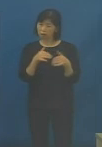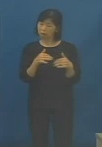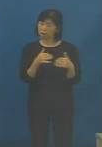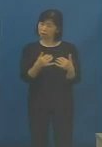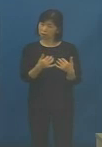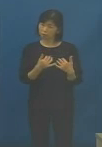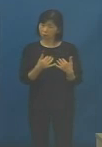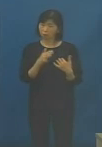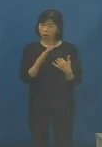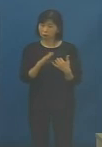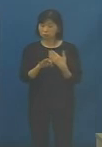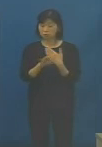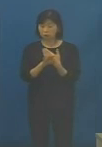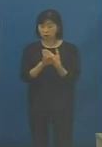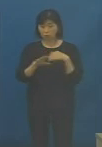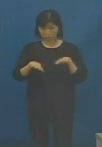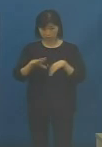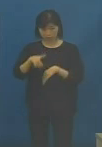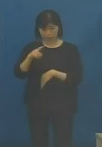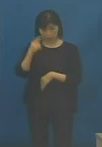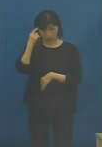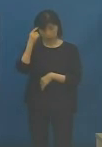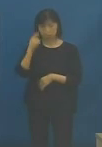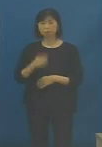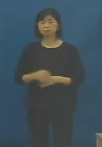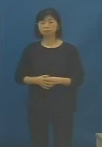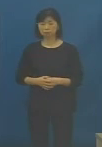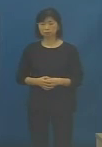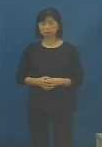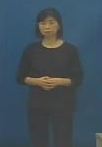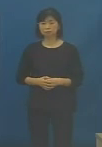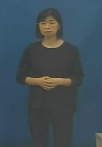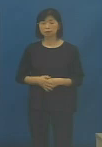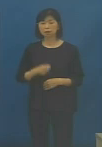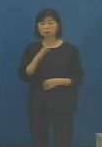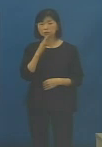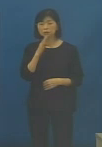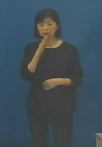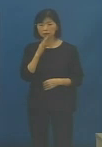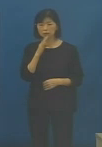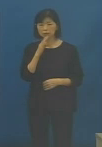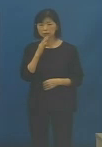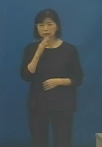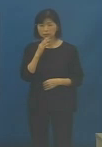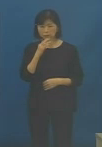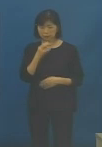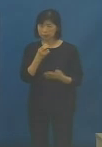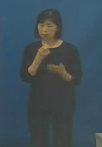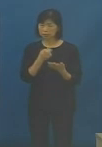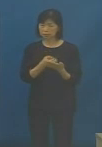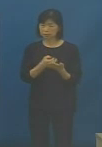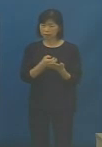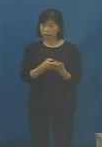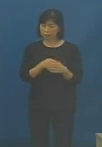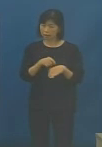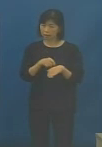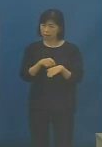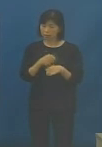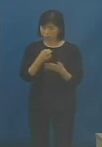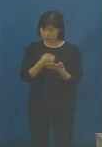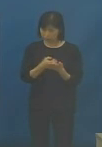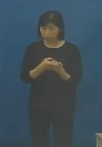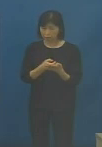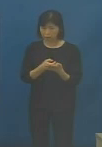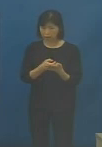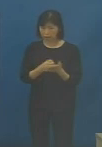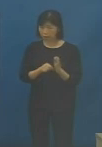例が初めてだと思います。で、この実際に規制が働いたという事例のこの受け止めについ